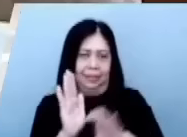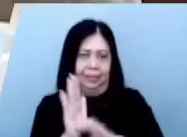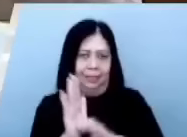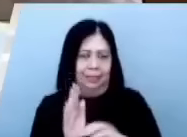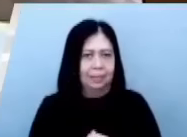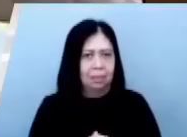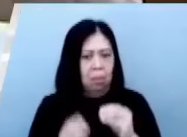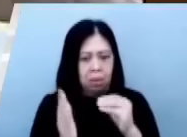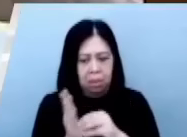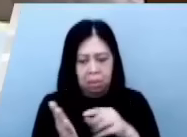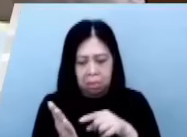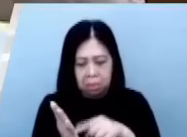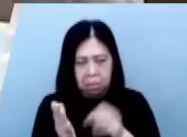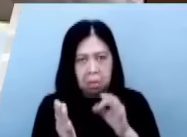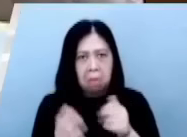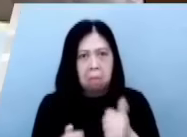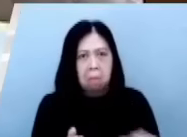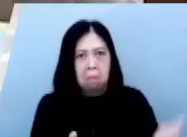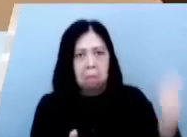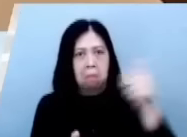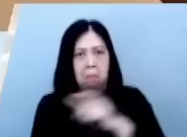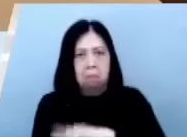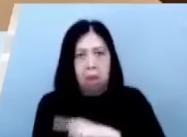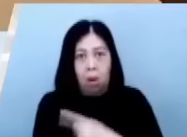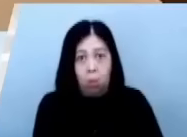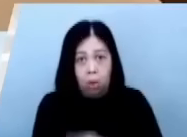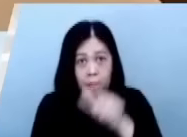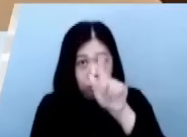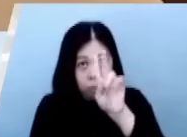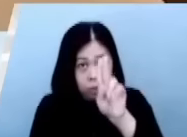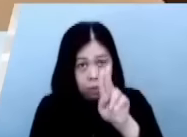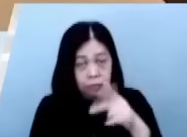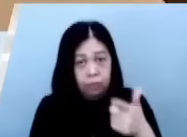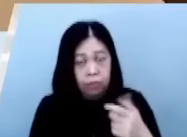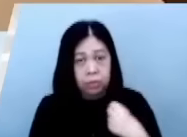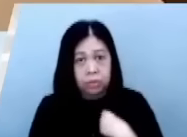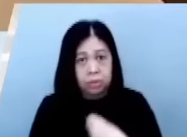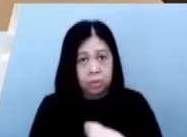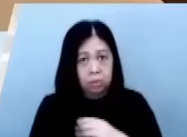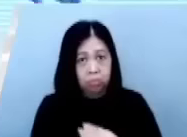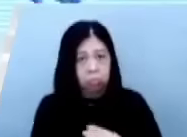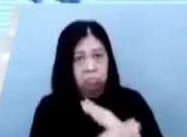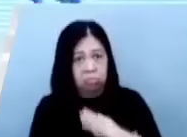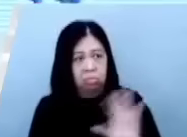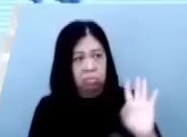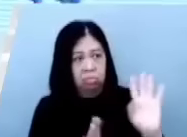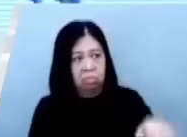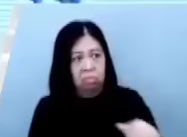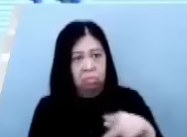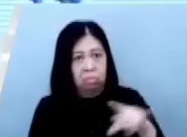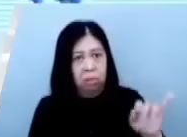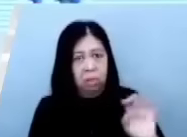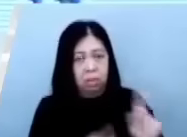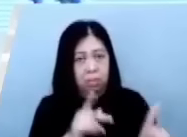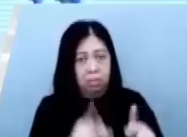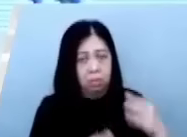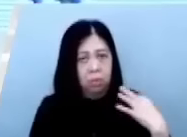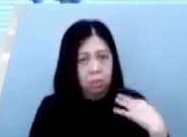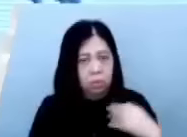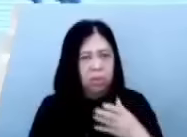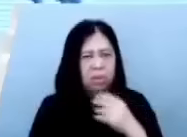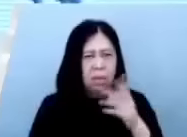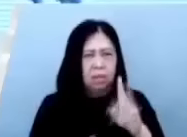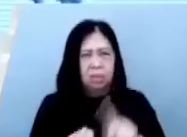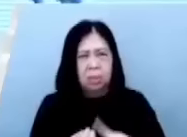na may kapangyarihan ng 24 na senador na kontrahin ang gusto ng taong bayan. Imbes daw na kung ano-anong multo